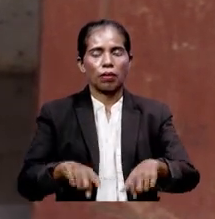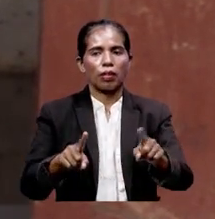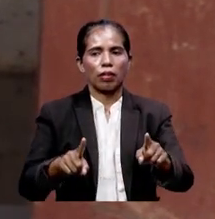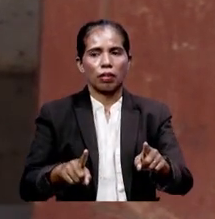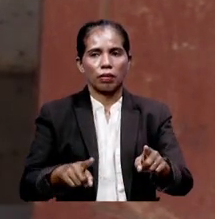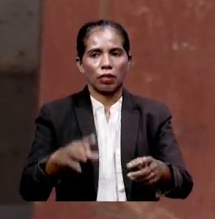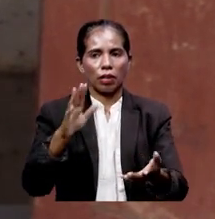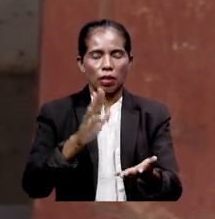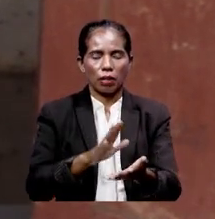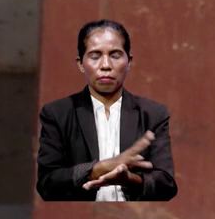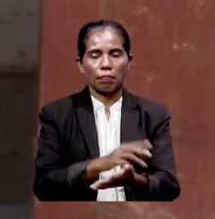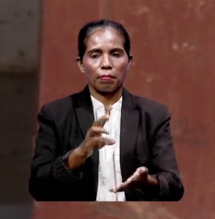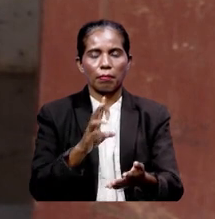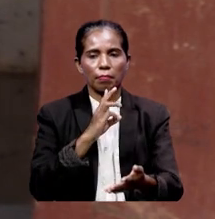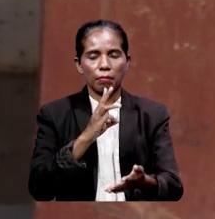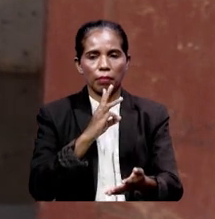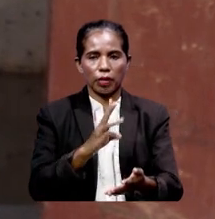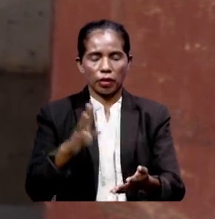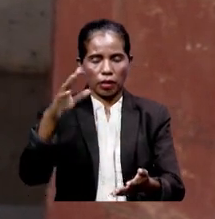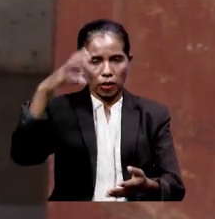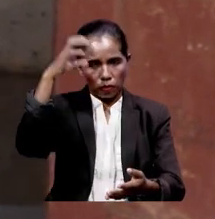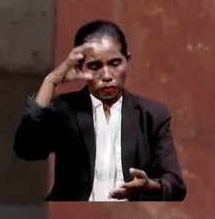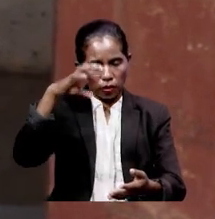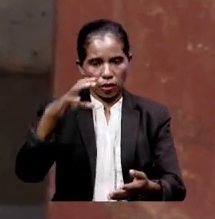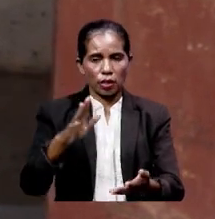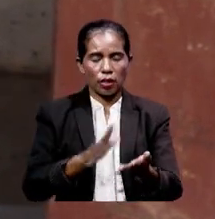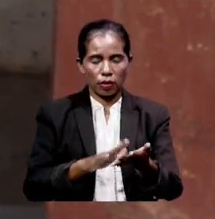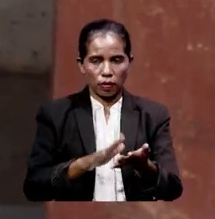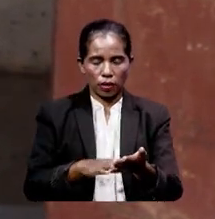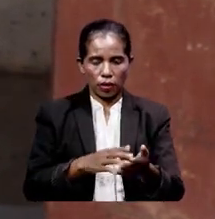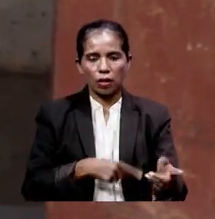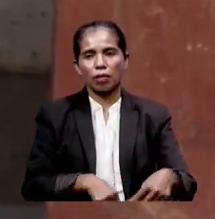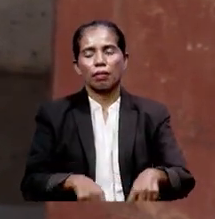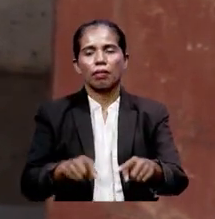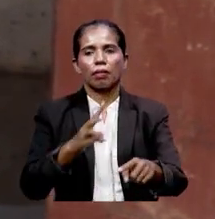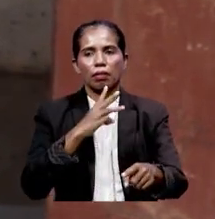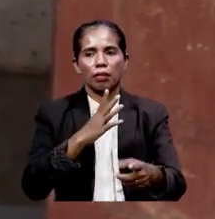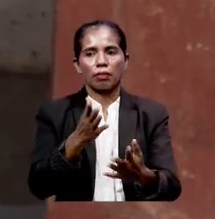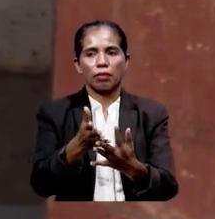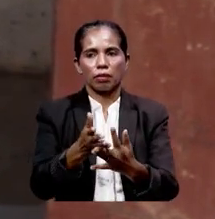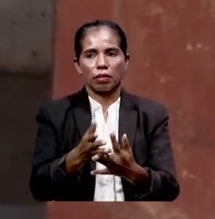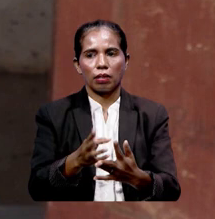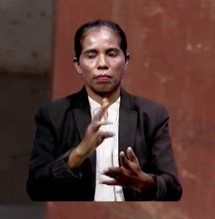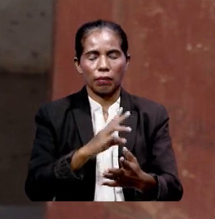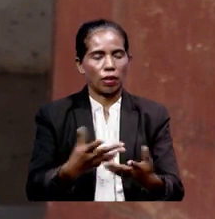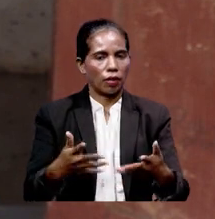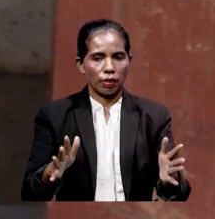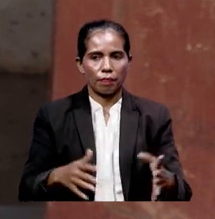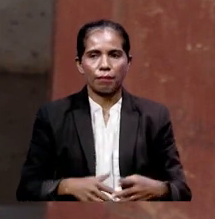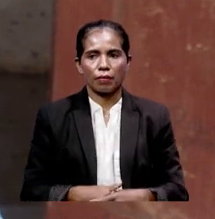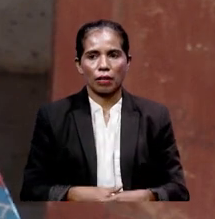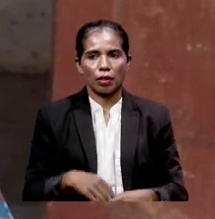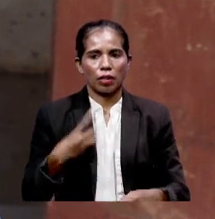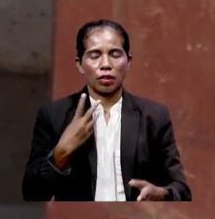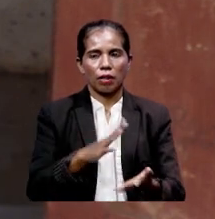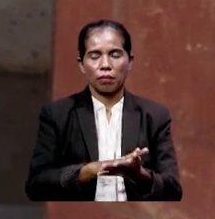ine tumba mas haras kau na antau bei dan be usi baletan ya sai fali mai antau bei dan be ya ulasnya ne be moris teona ne be ita mos mos